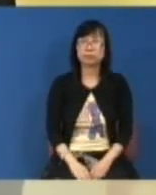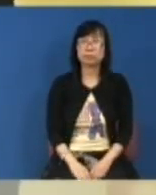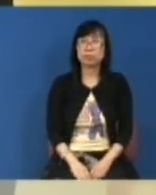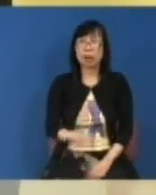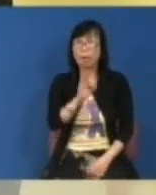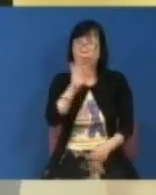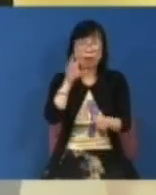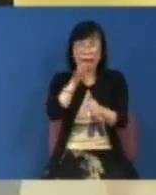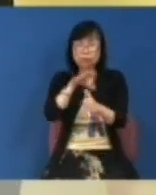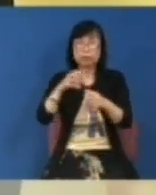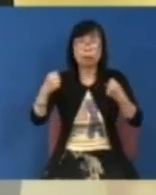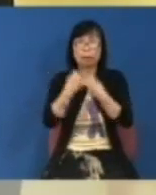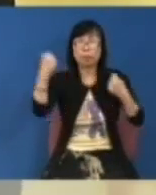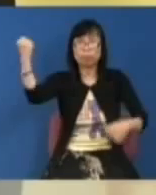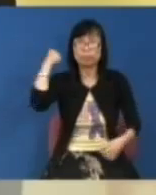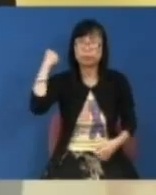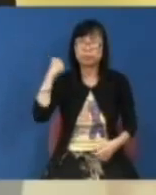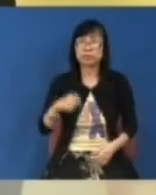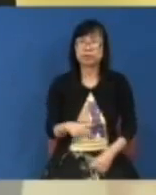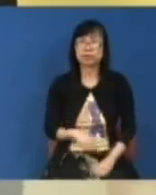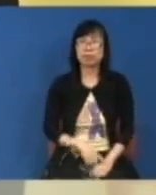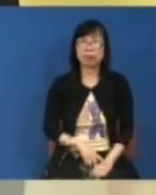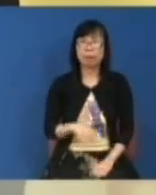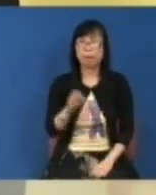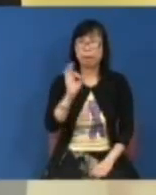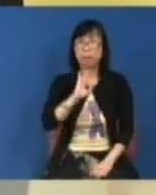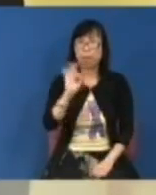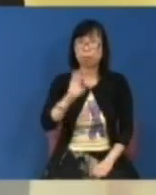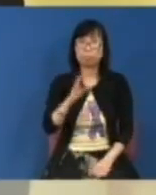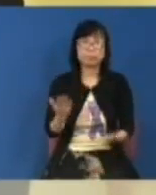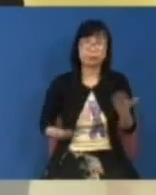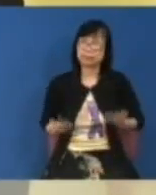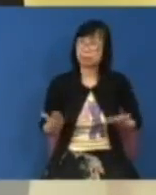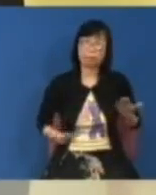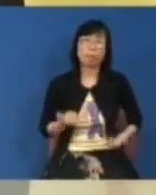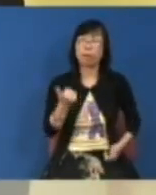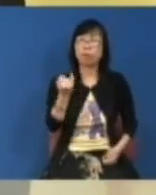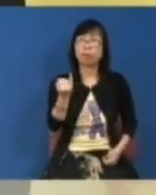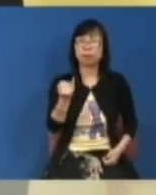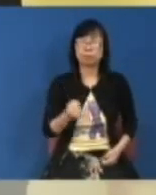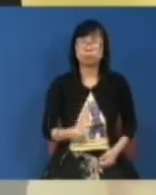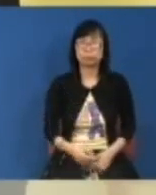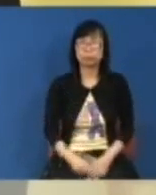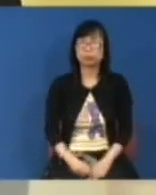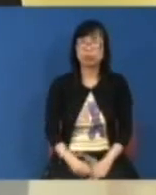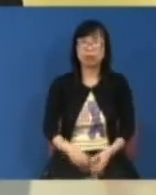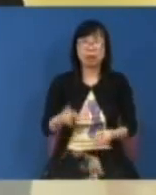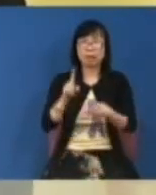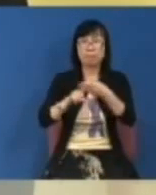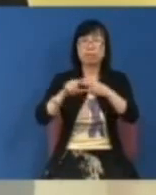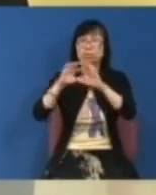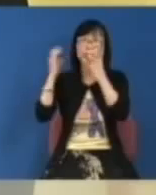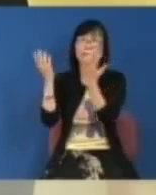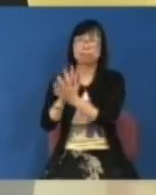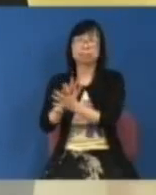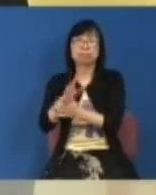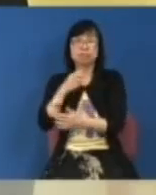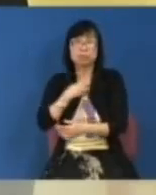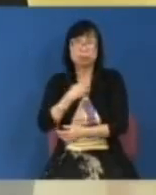呢次嘅暴力，佢話佢唔斯文啫。係 咯。 咁就民主黨覺得咁係唔恰當嘅，